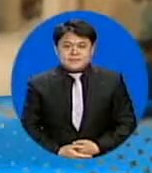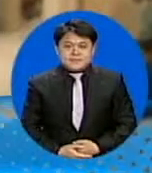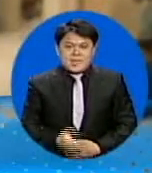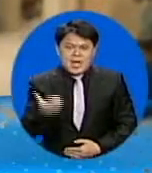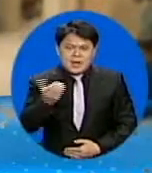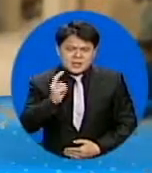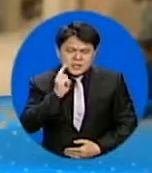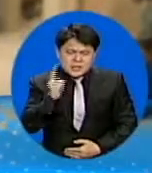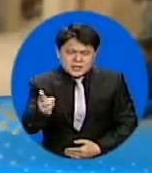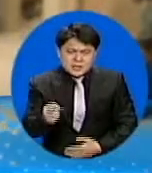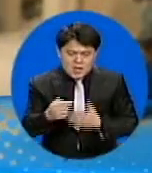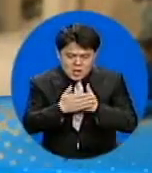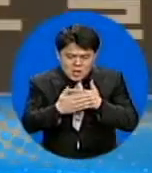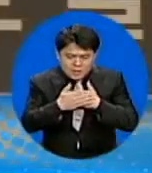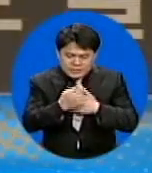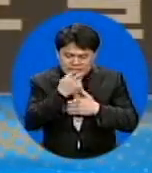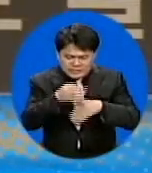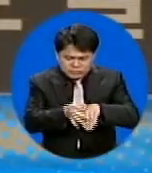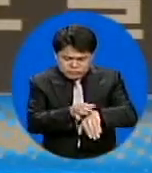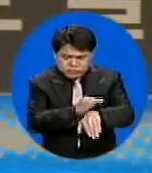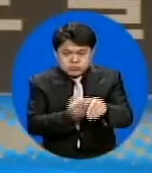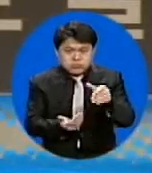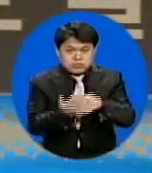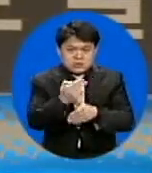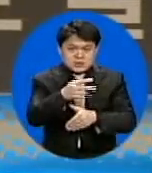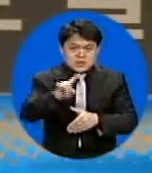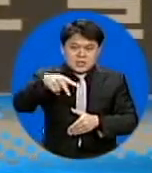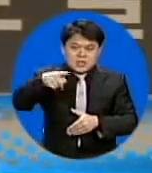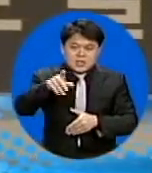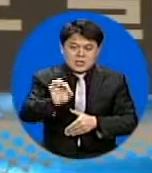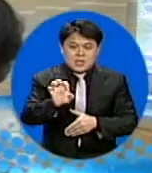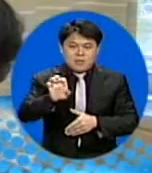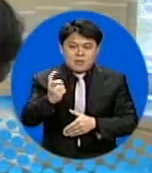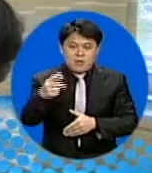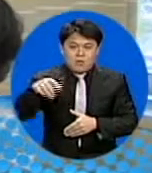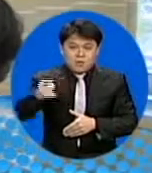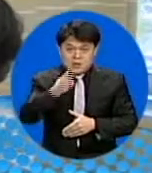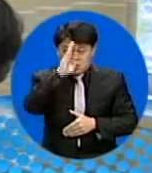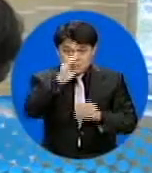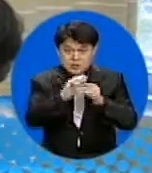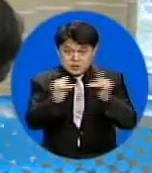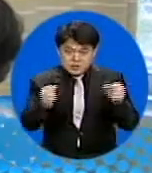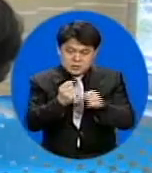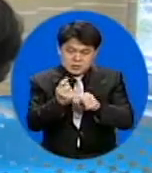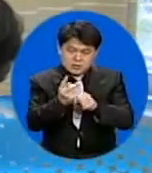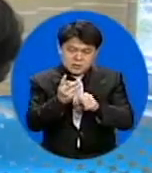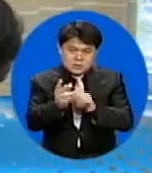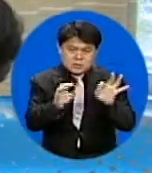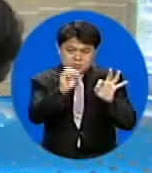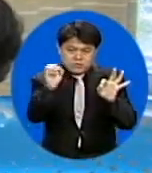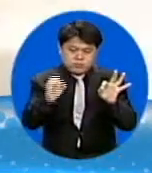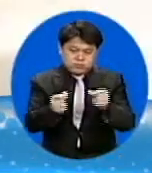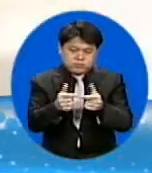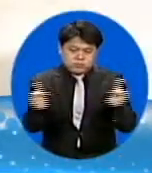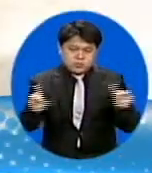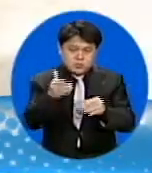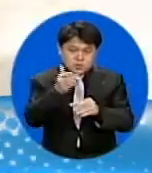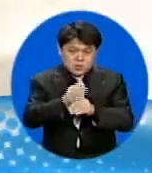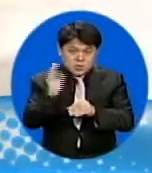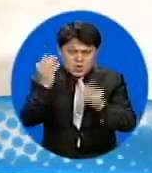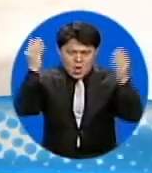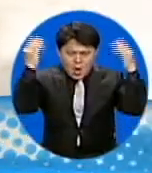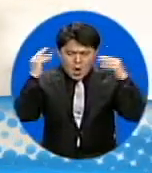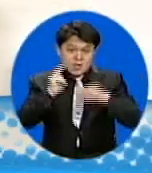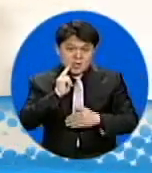심한 통증과 함께 피부에 물집이 생기는 대상포진 환자가 매년 10% 가까이 늘고 있습니다. 보건당국은 최근 무더위로